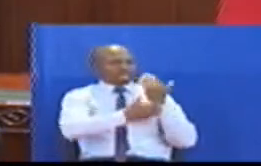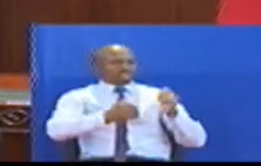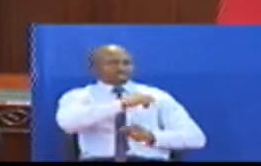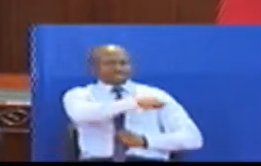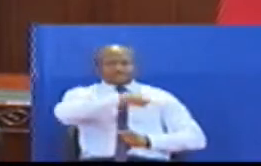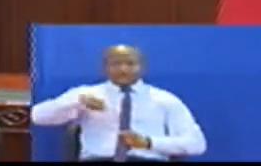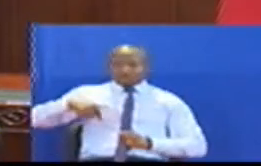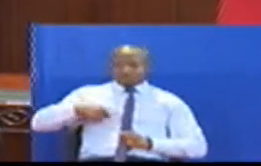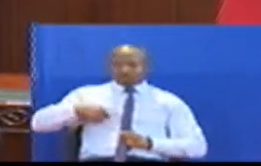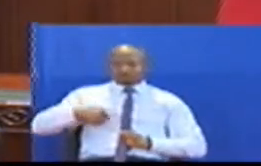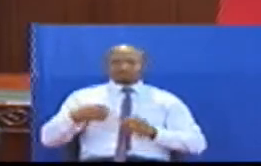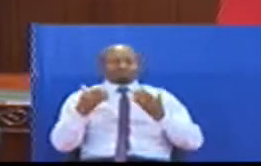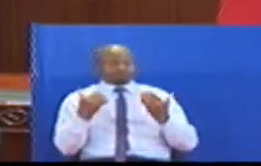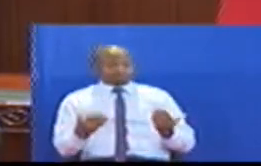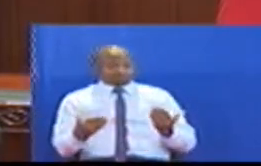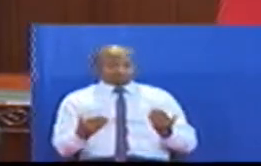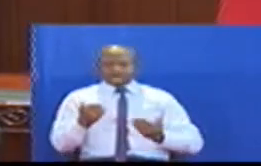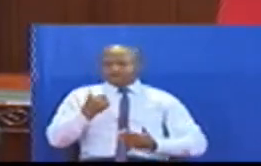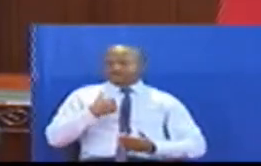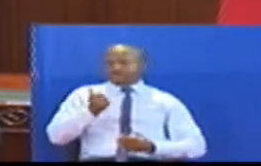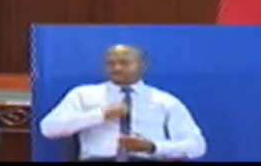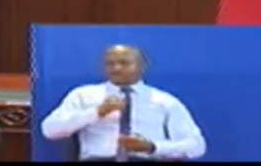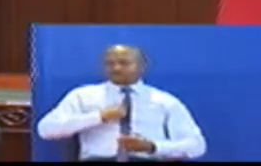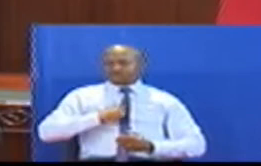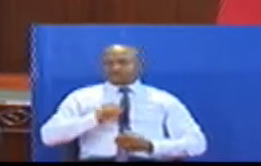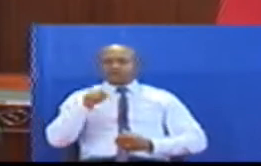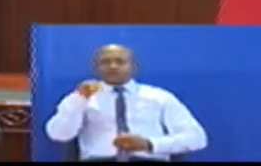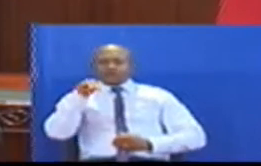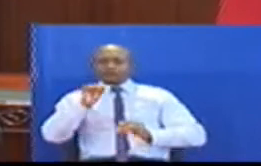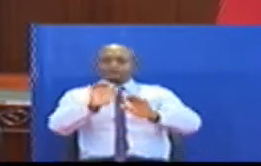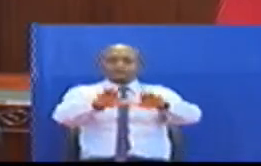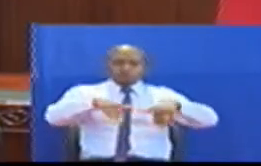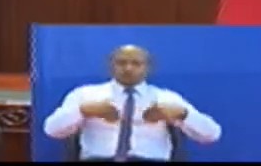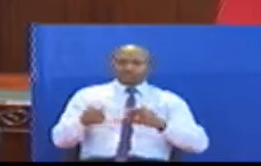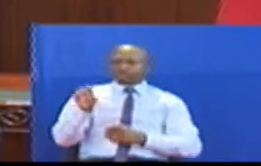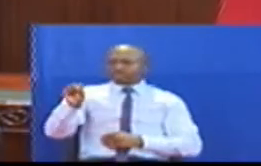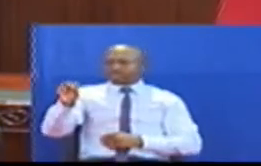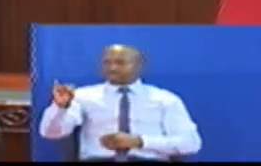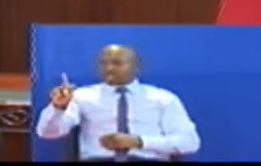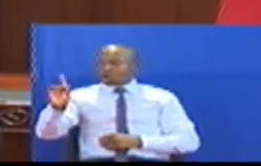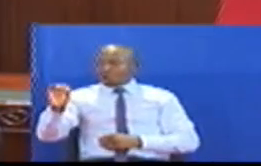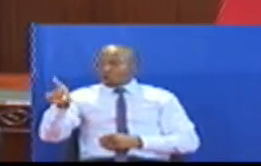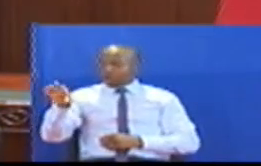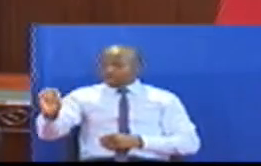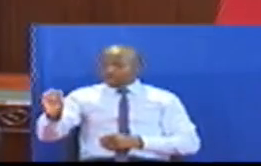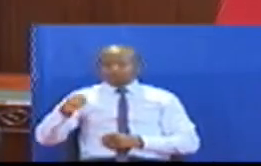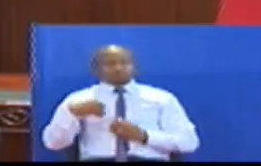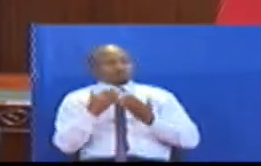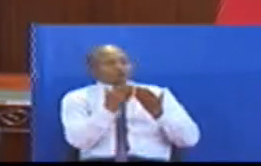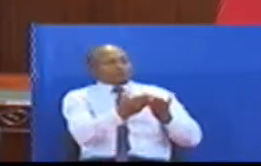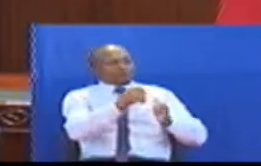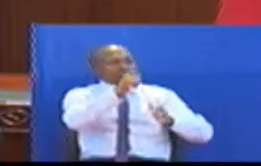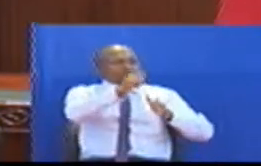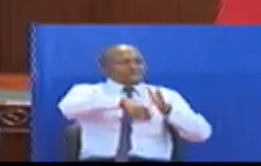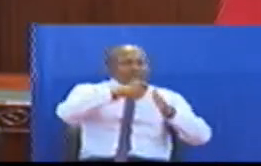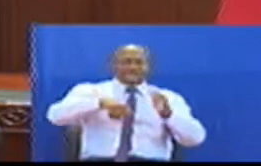Spika, mimi binafsi kama mbunge wa Sikonge niliomba miradi mingi kwa niaba ya